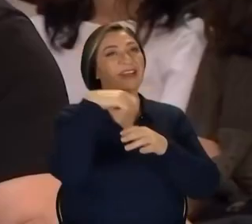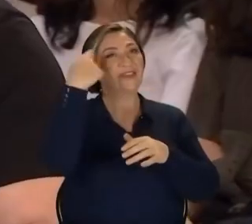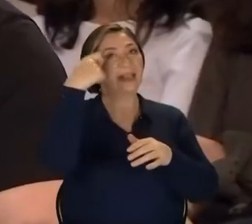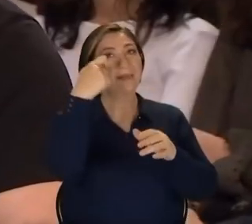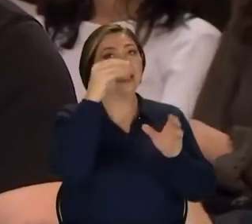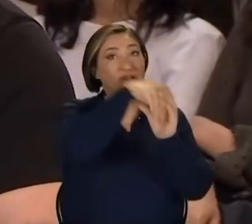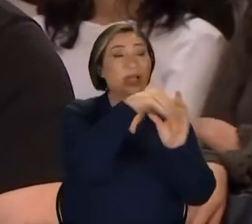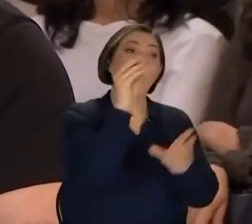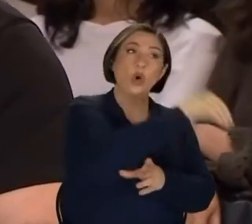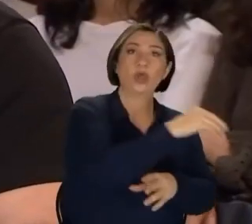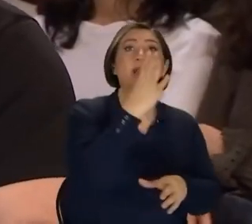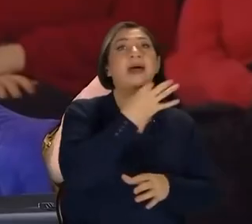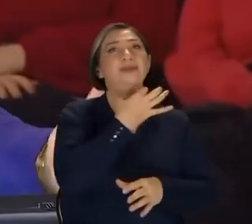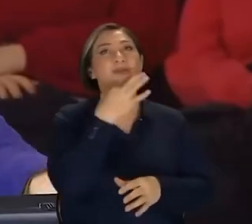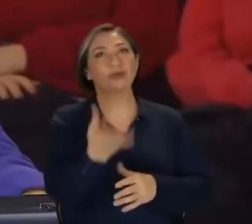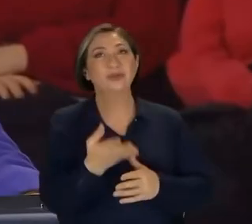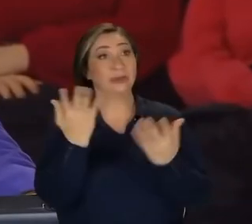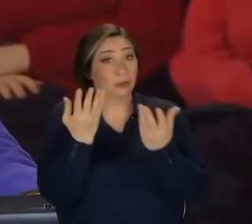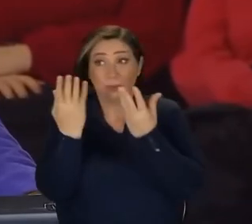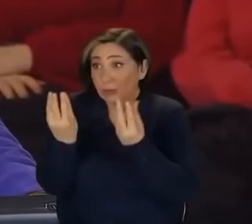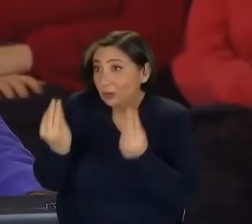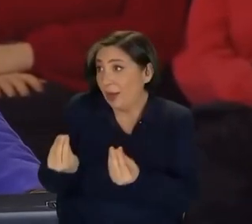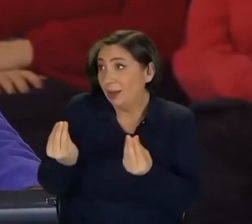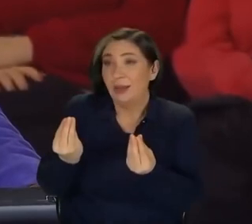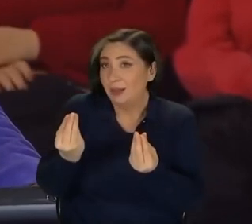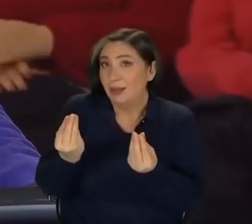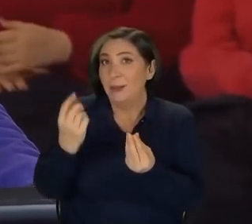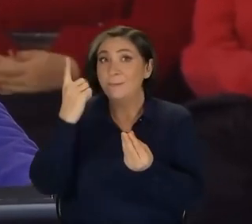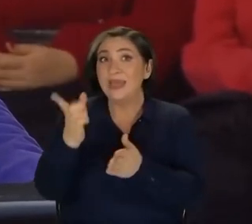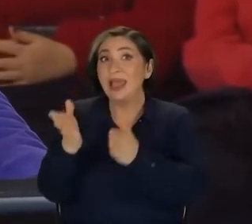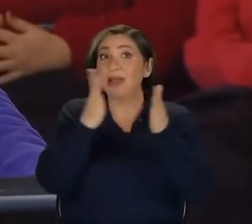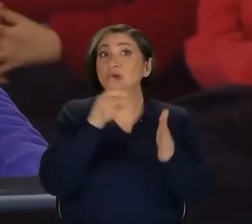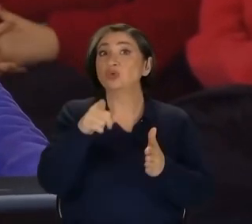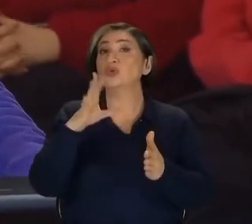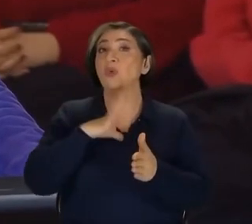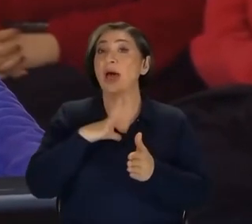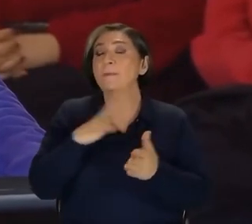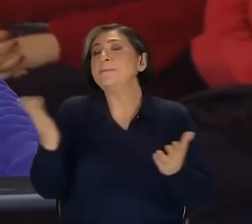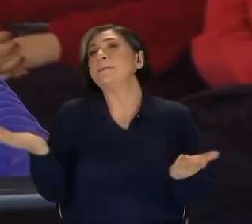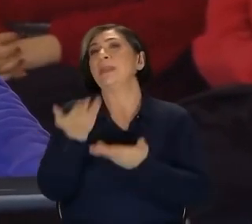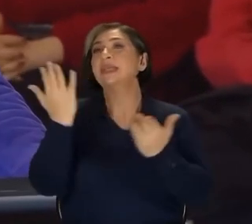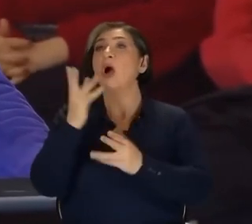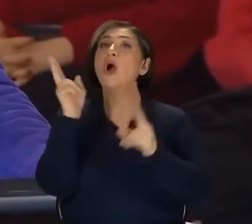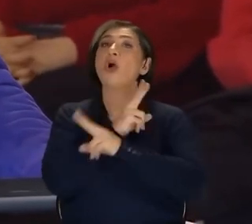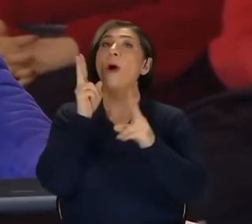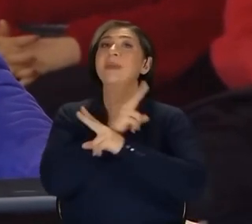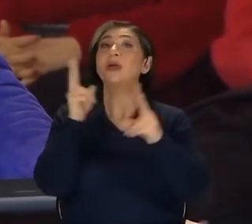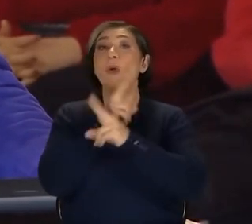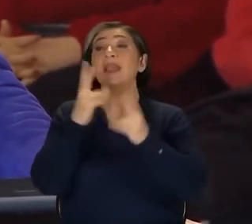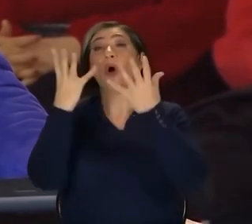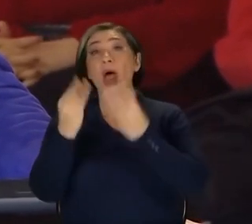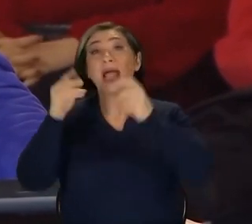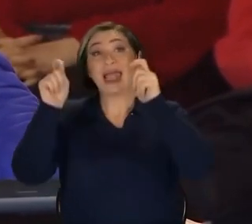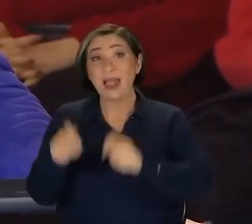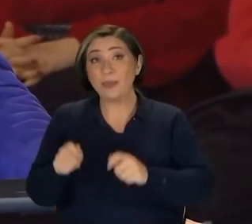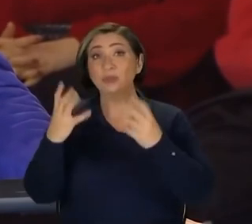şeyine taşıdı. Ne güzel. Allah razı olsun. Ay ne güzel. Yani bir yandan da şu var. Yani mesela komedi olarak